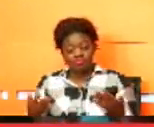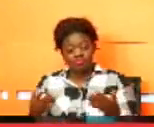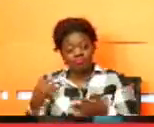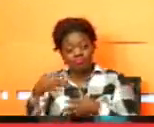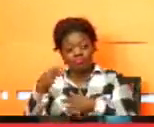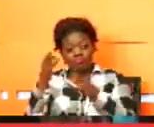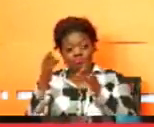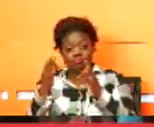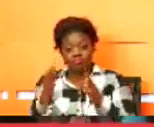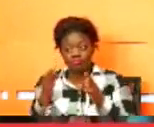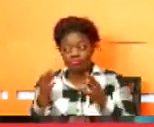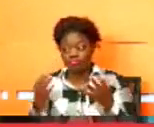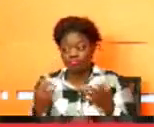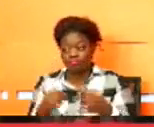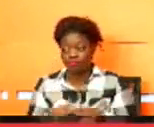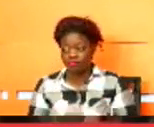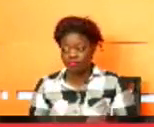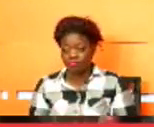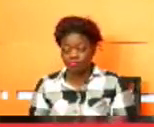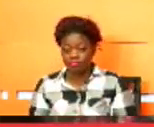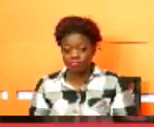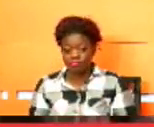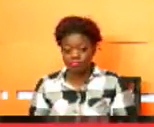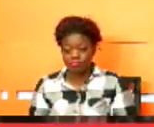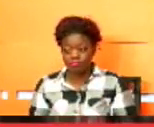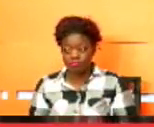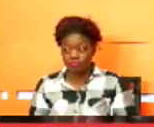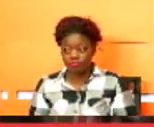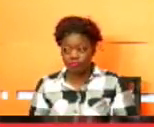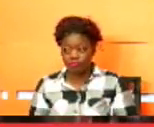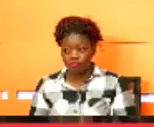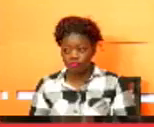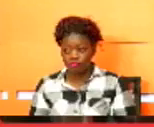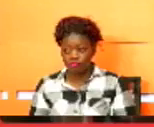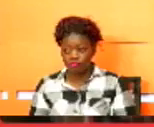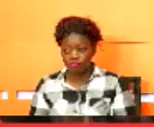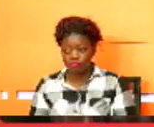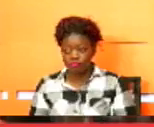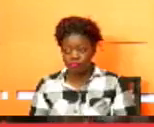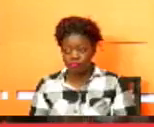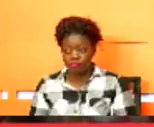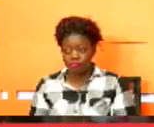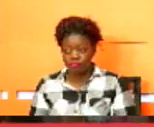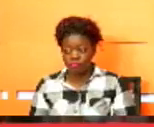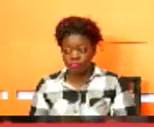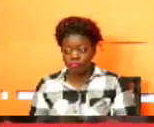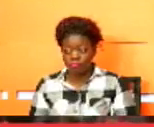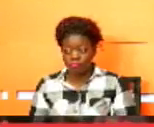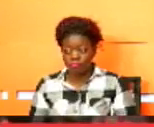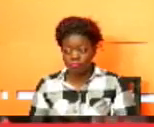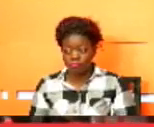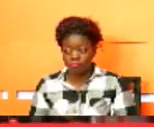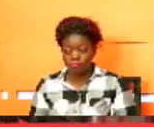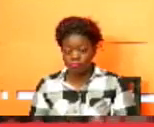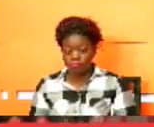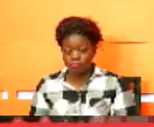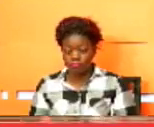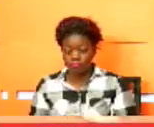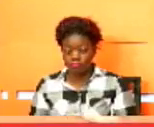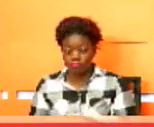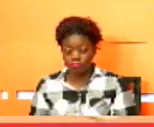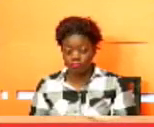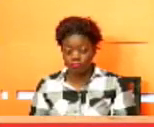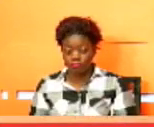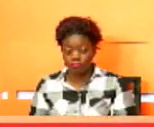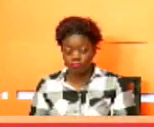waliwo omwami muganda wa landiroodi infact yasaba yo akasente batwale ebyo ebintu ate bwe bakamuwuli naye yagenda bugenzi kubanga yasaba emitwalo